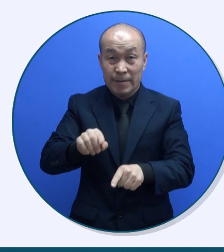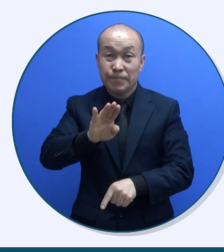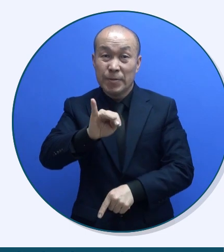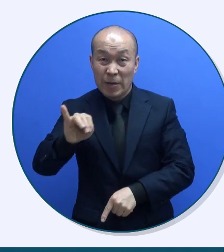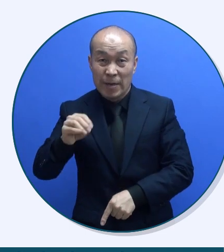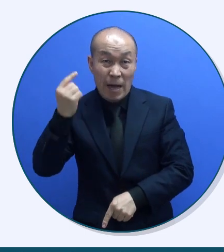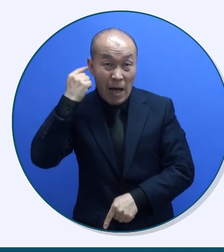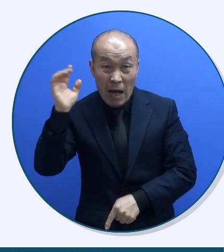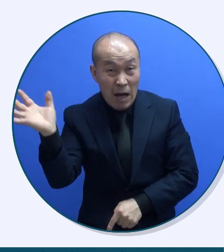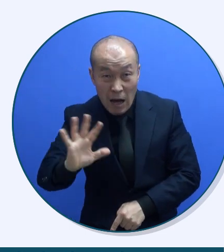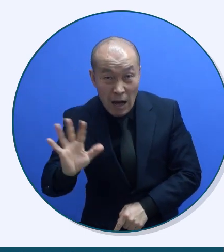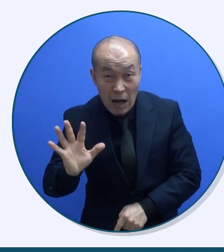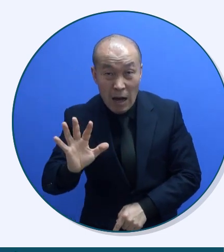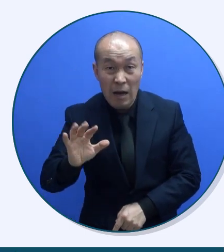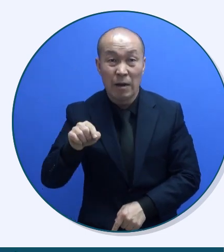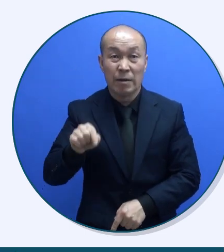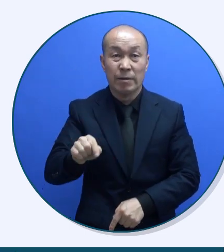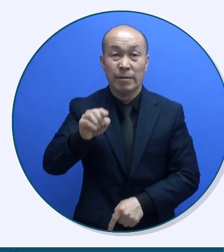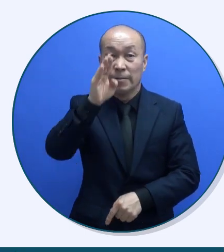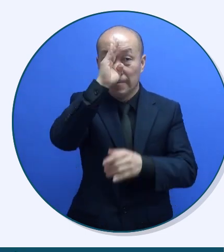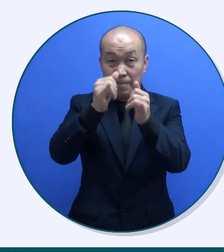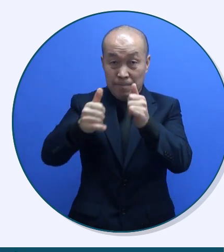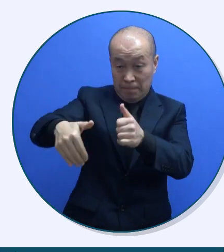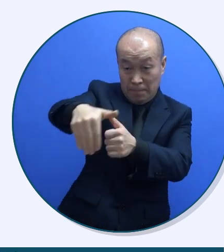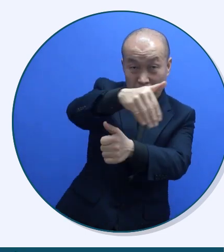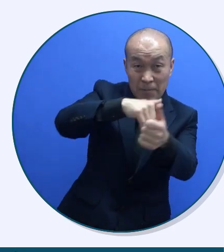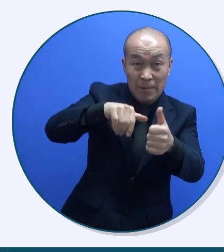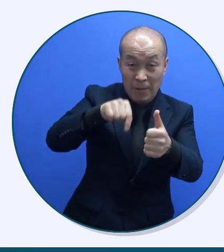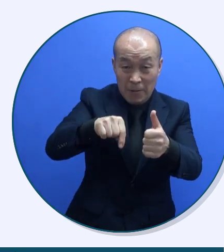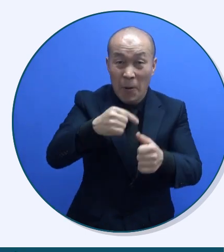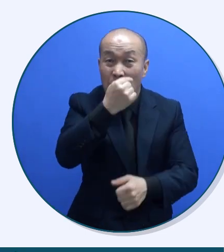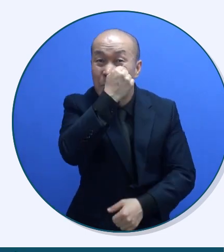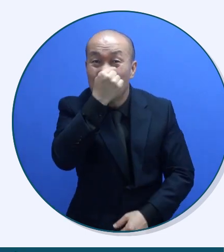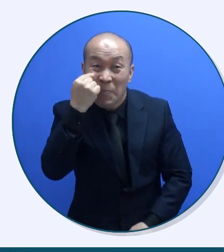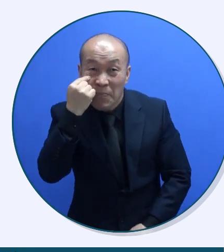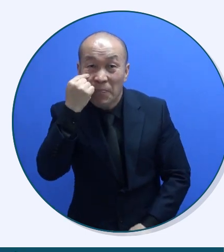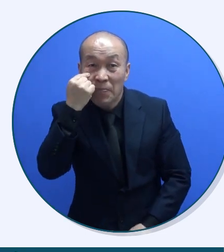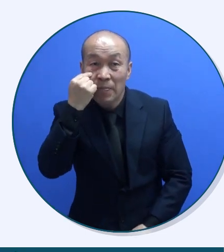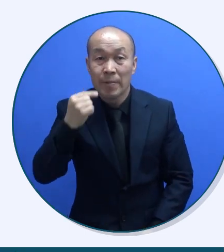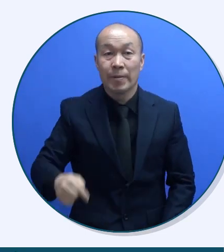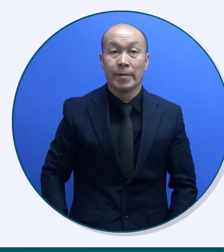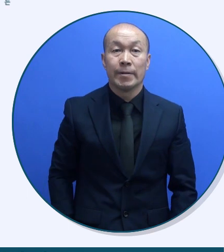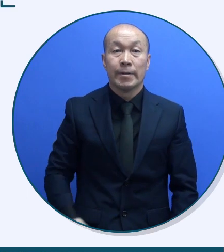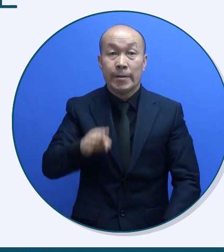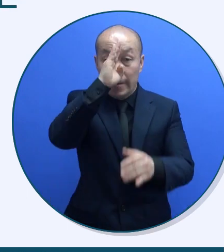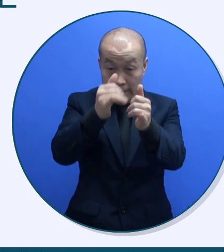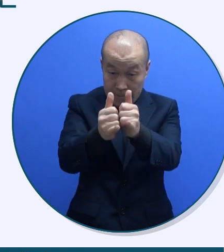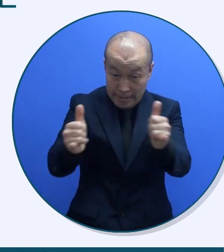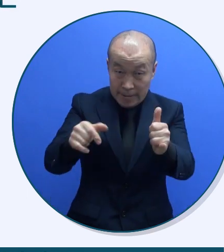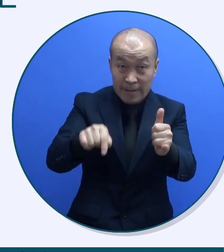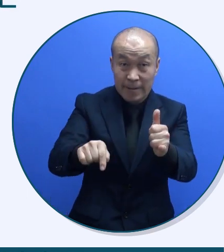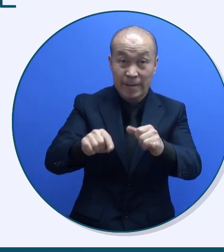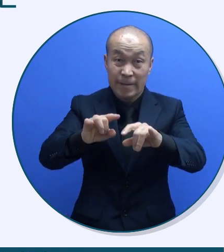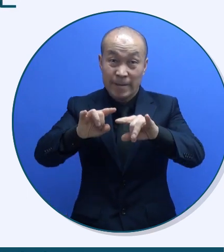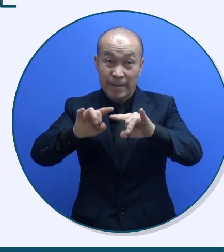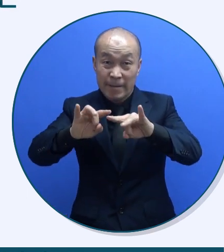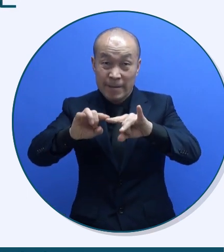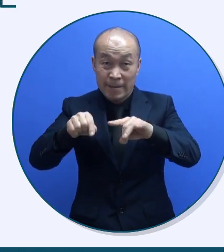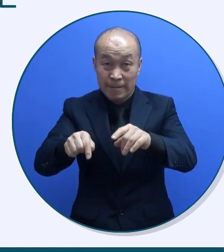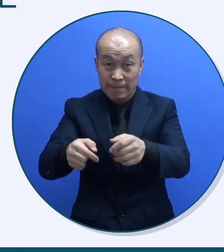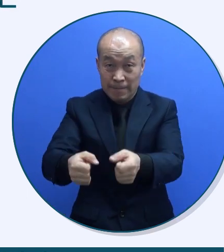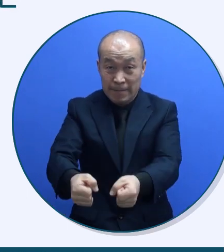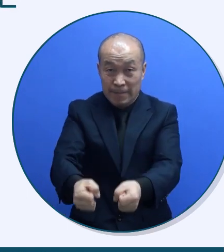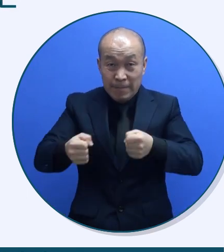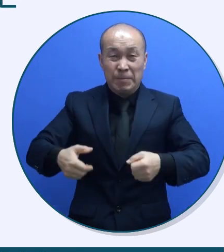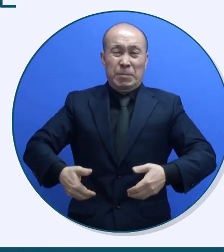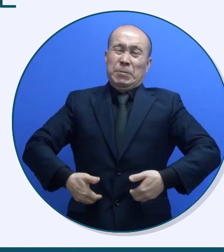충격 버튼이 깜빡이지 않으며 환자의 상태를 확인하세요 같은 멘트가 나온다면 환자는 정기적 충격이 필요한